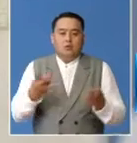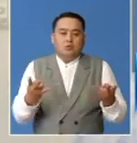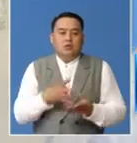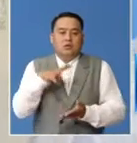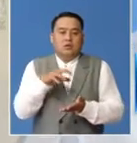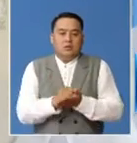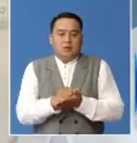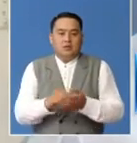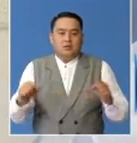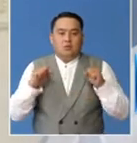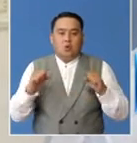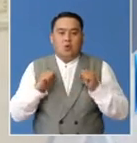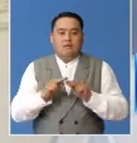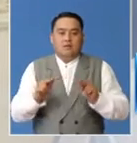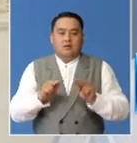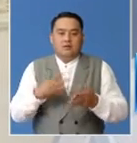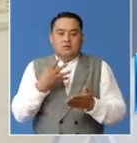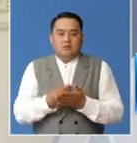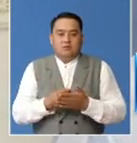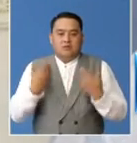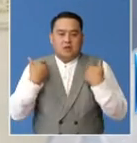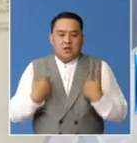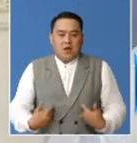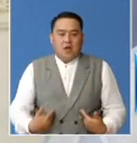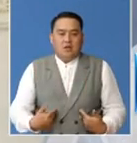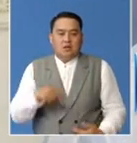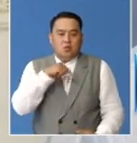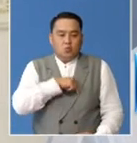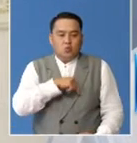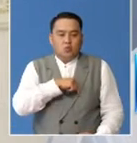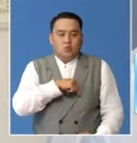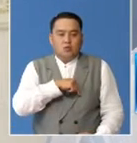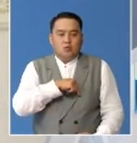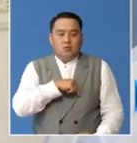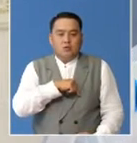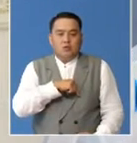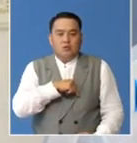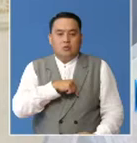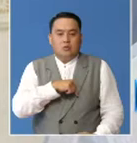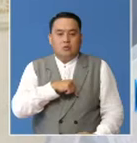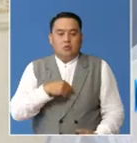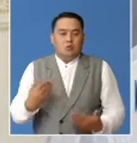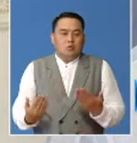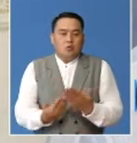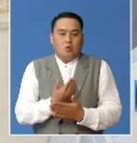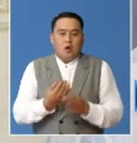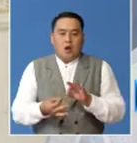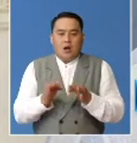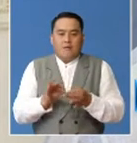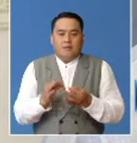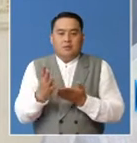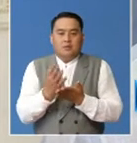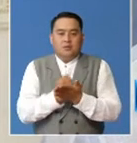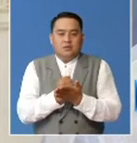спортом, воспитывали свое тело и душу в современном духе и олимпийском